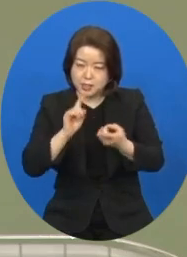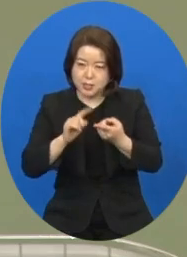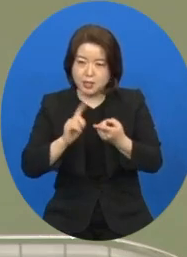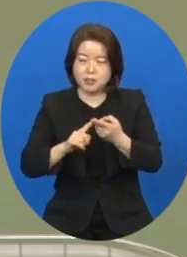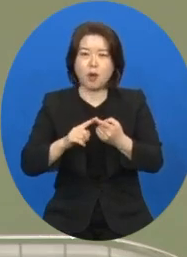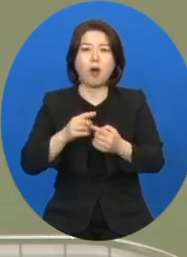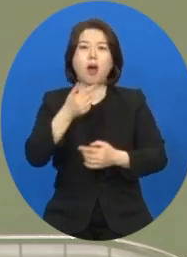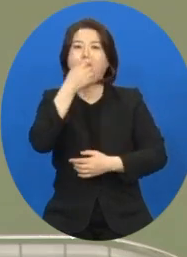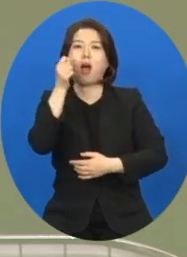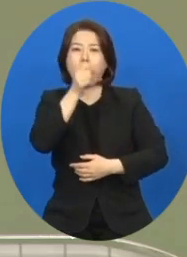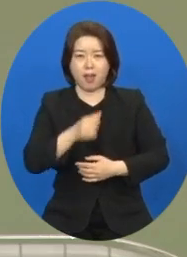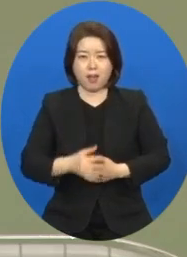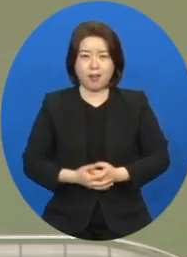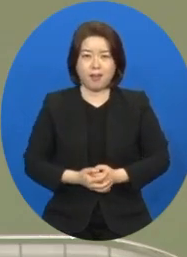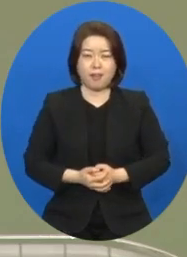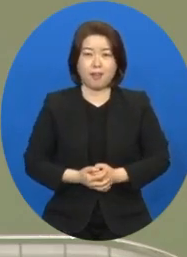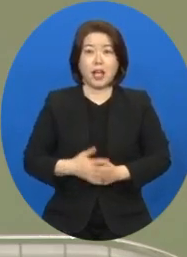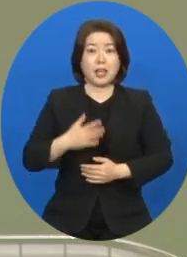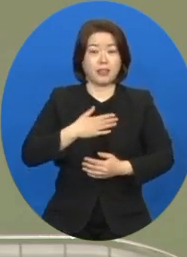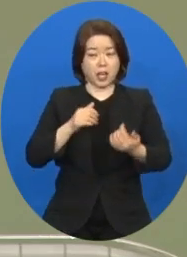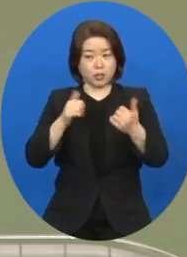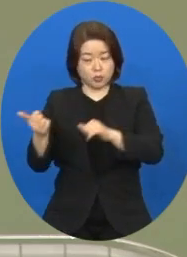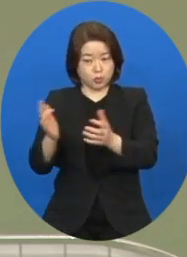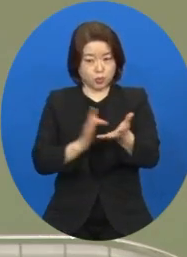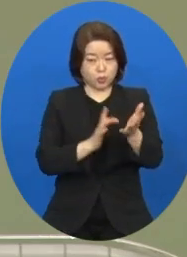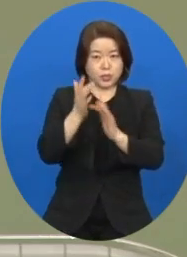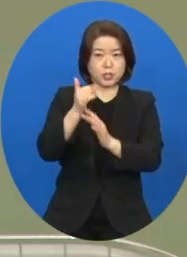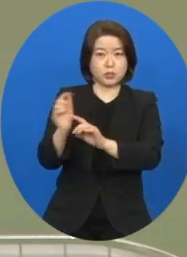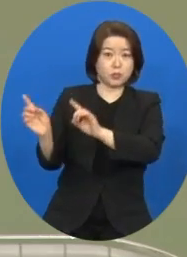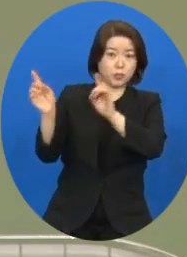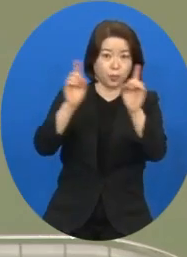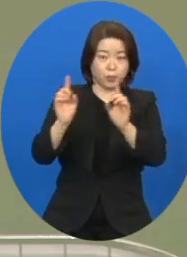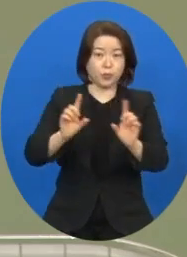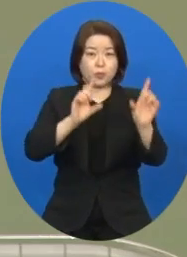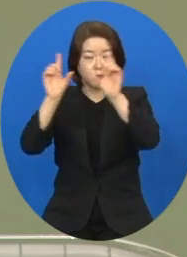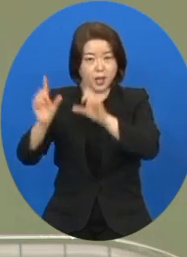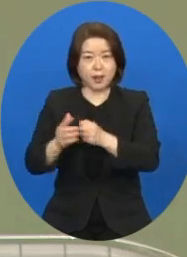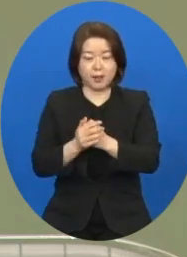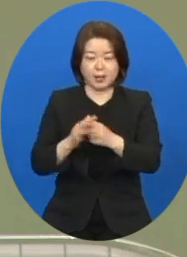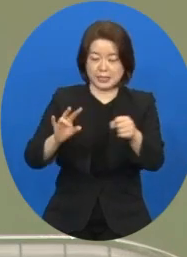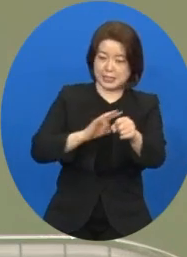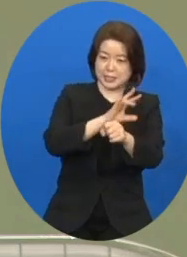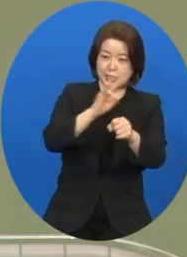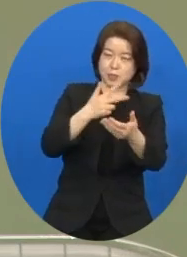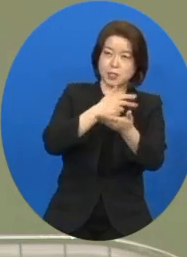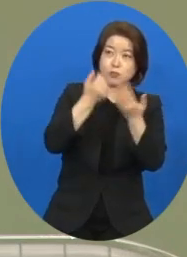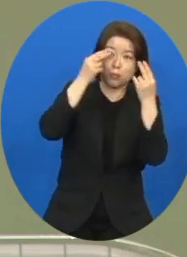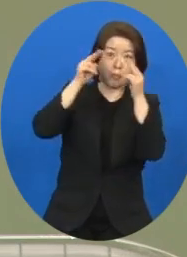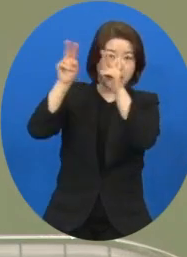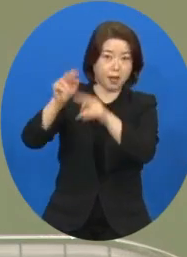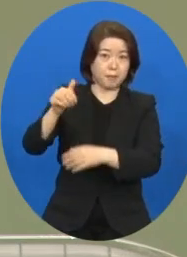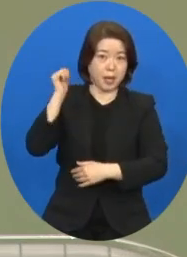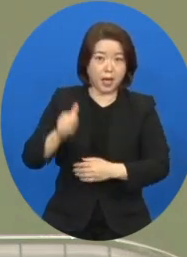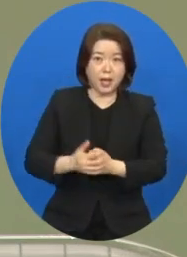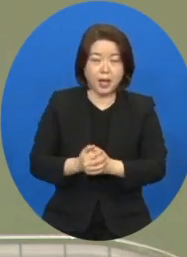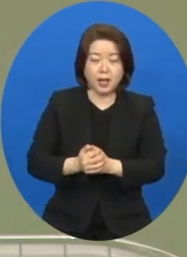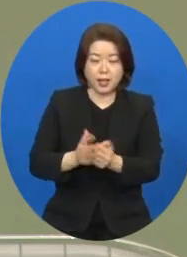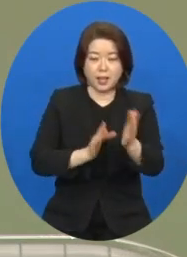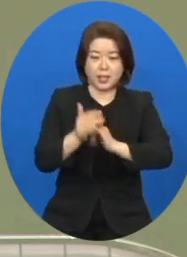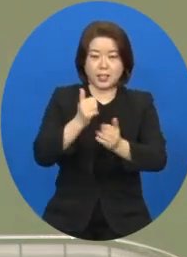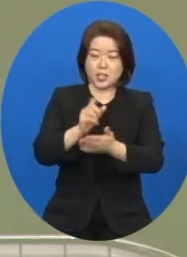있어요. 나는 죽고 예수로 산다. 24시간 주님 바라보십시다. 예수님 한